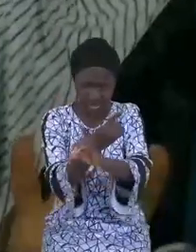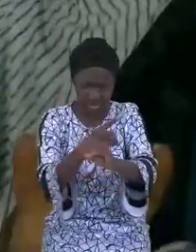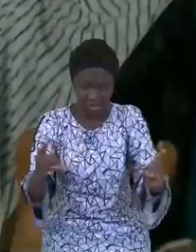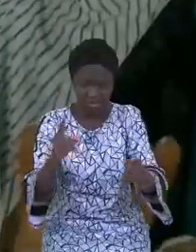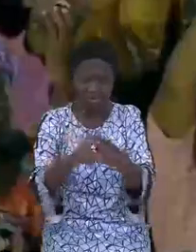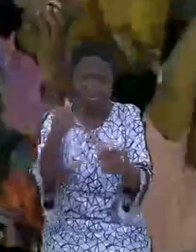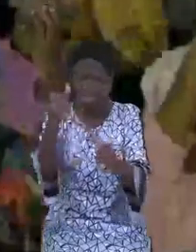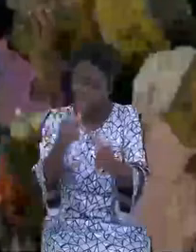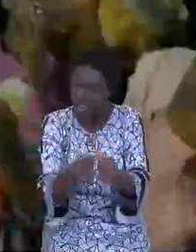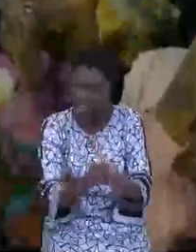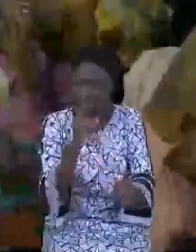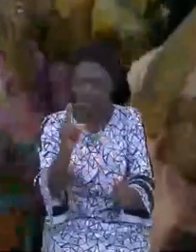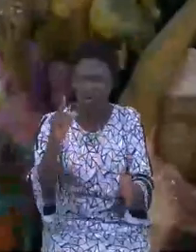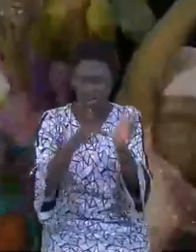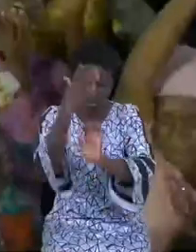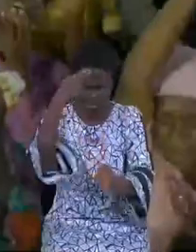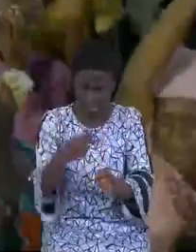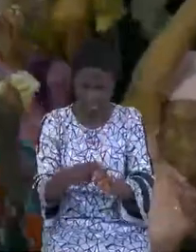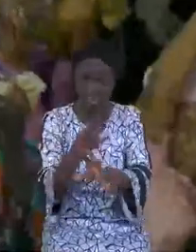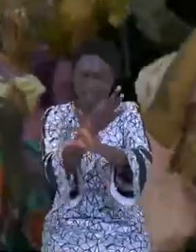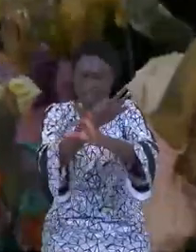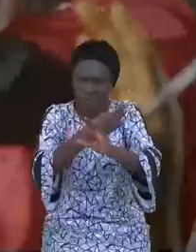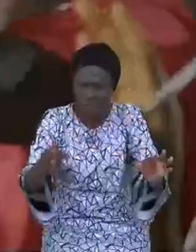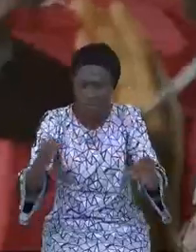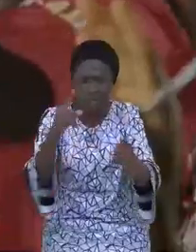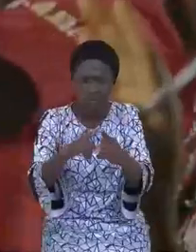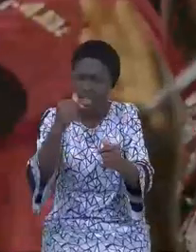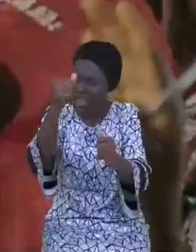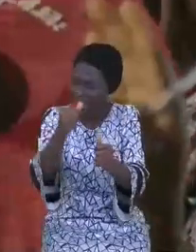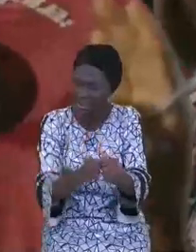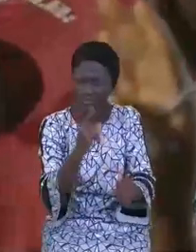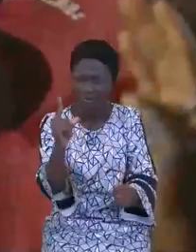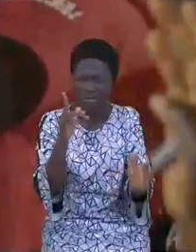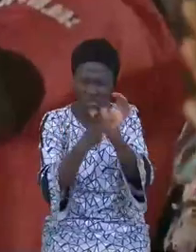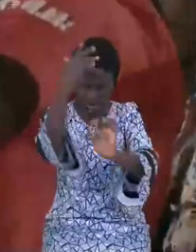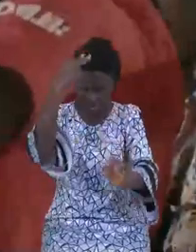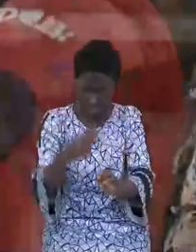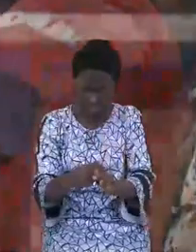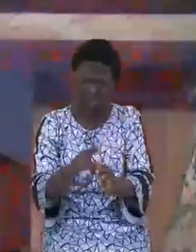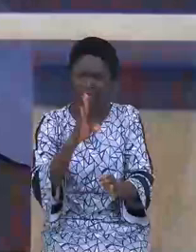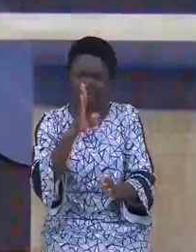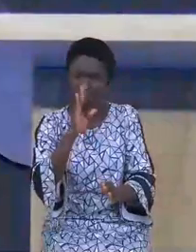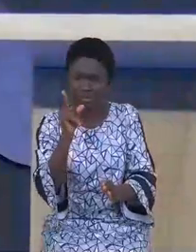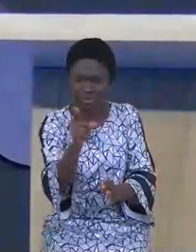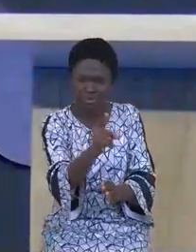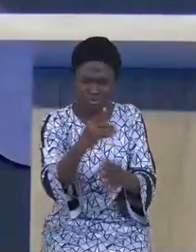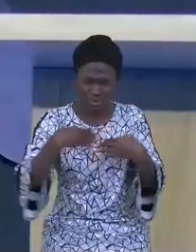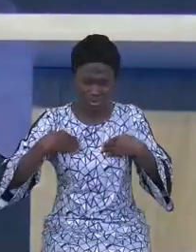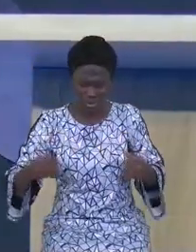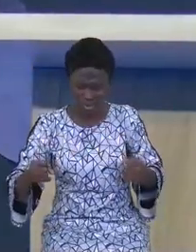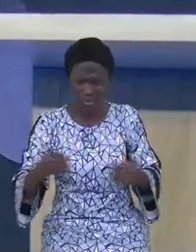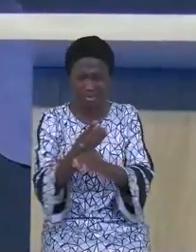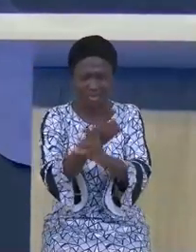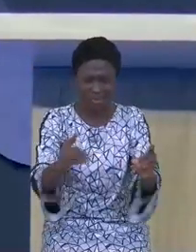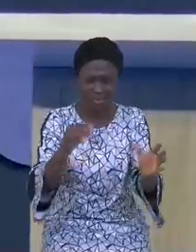tout le monde, la liberté pour tout le monde. Soyez guéris, délivrés au